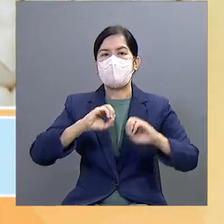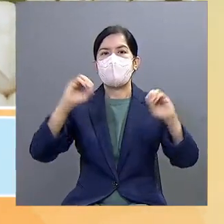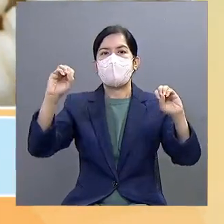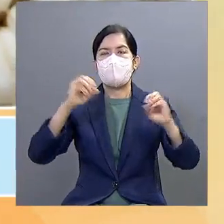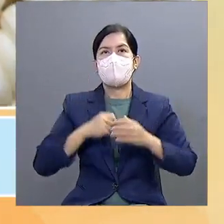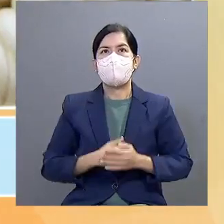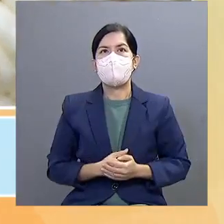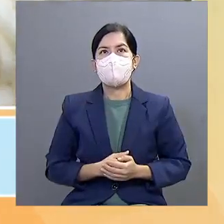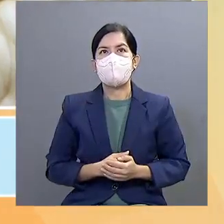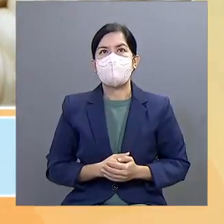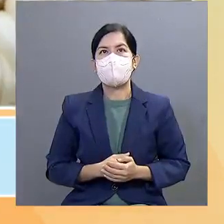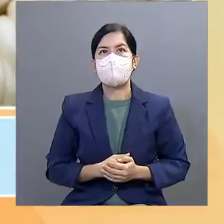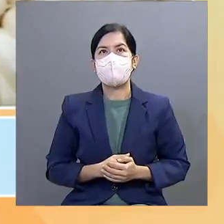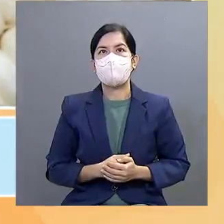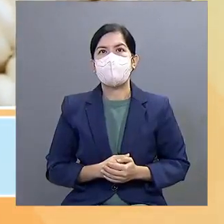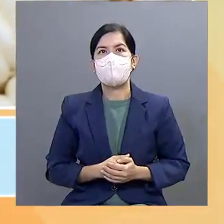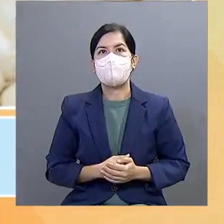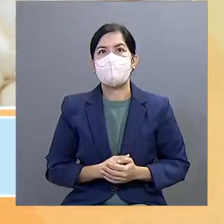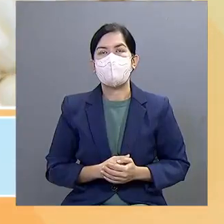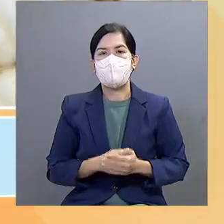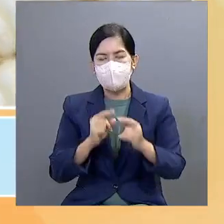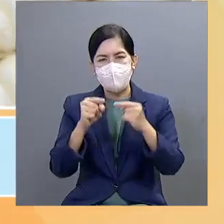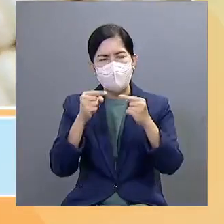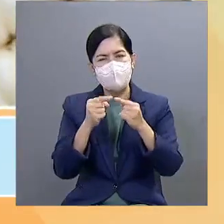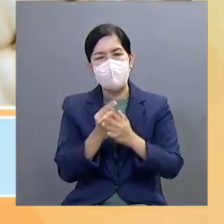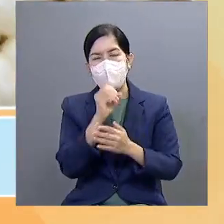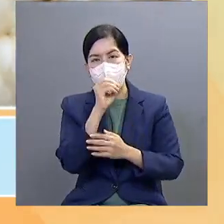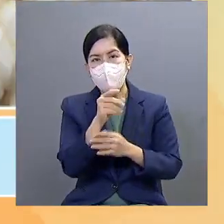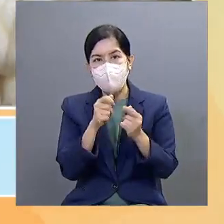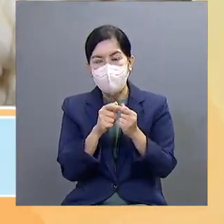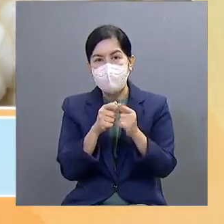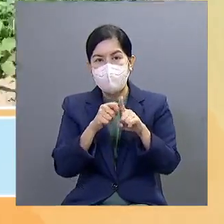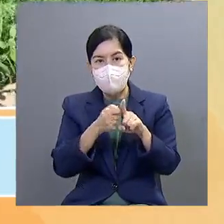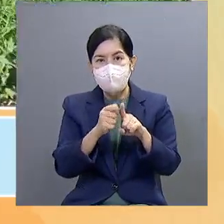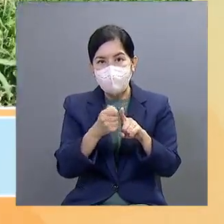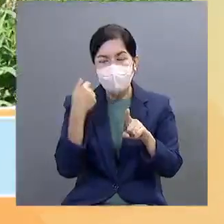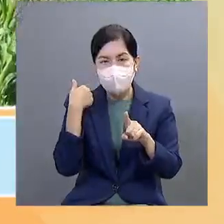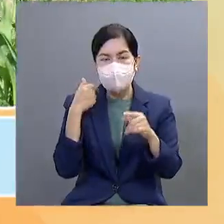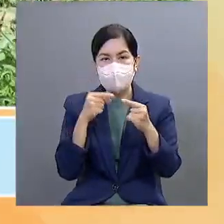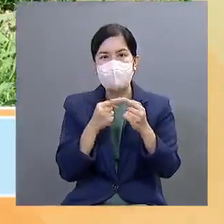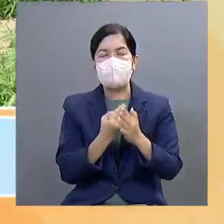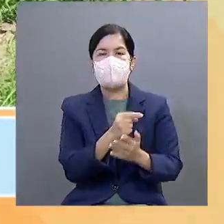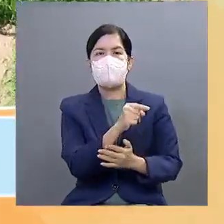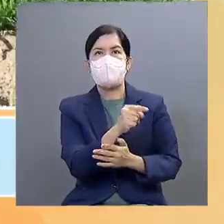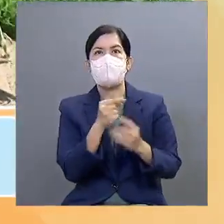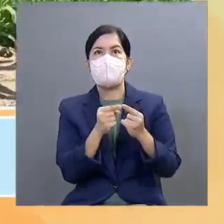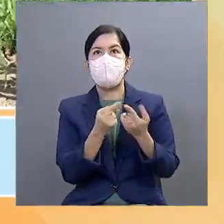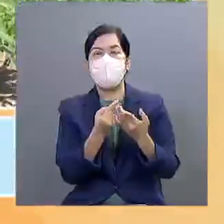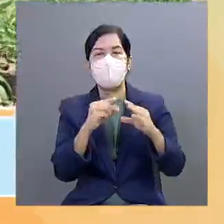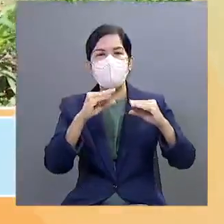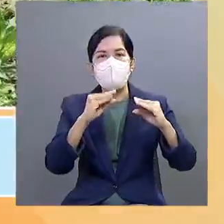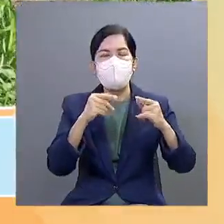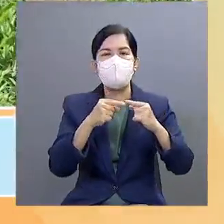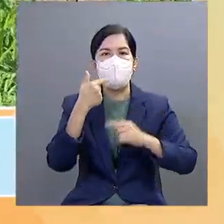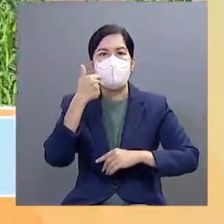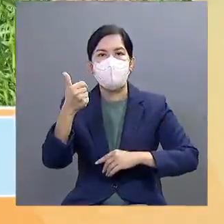หมือนข้าวโพดข้าวเหนียว เหนียวหนุบ คำขวัญราชบุรีนึกขึ้นมาเลยคนสวยโพธารามใช่ไหมนี่เขาไม่ได้มีแค่ข้าวโพดนะไม่